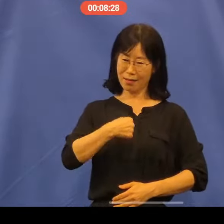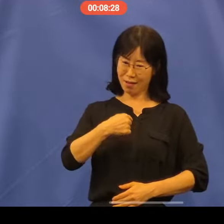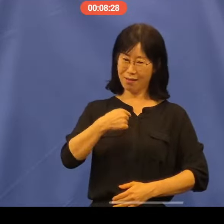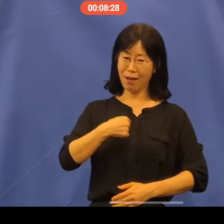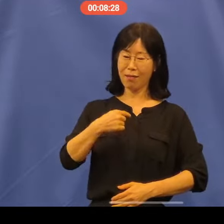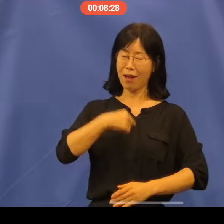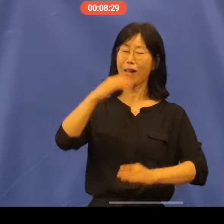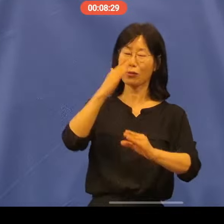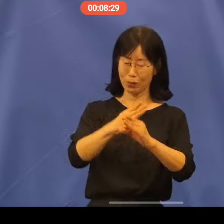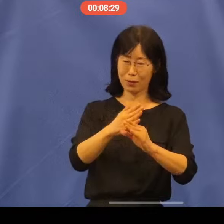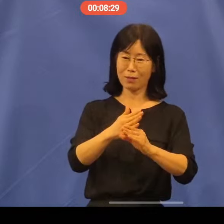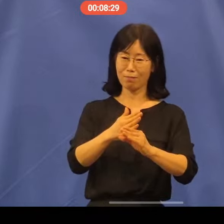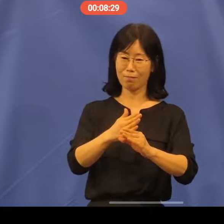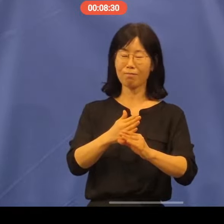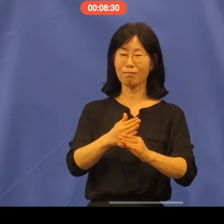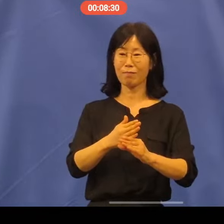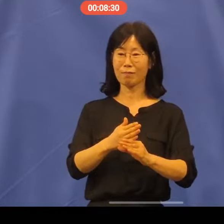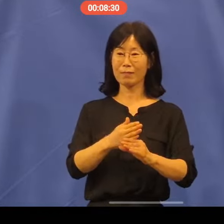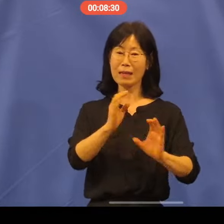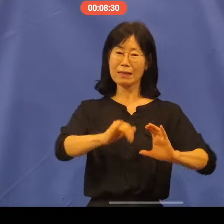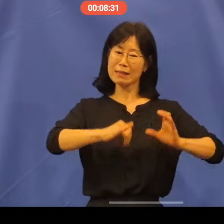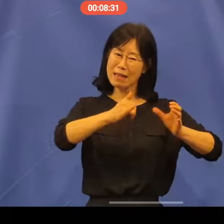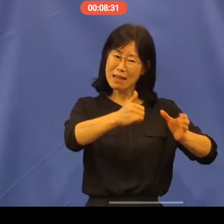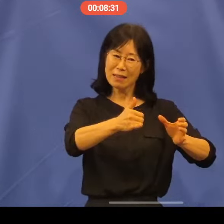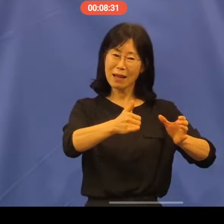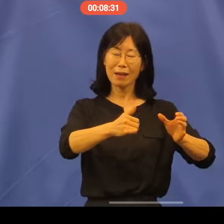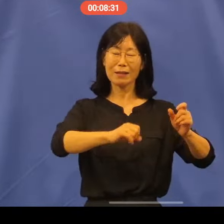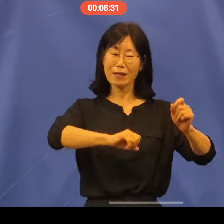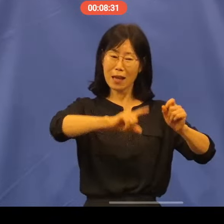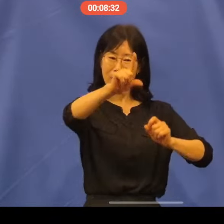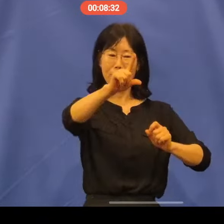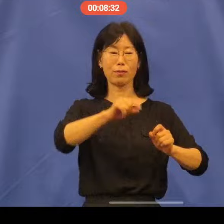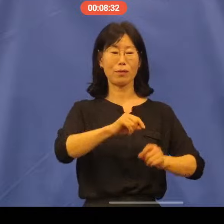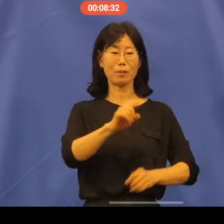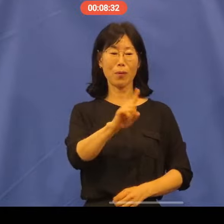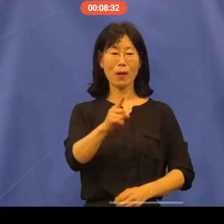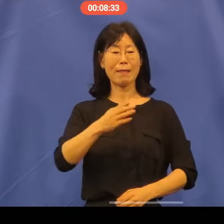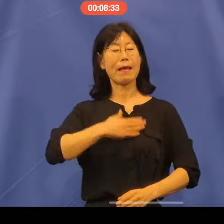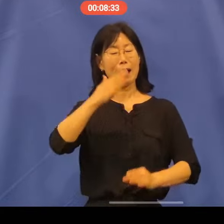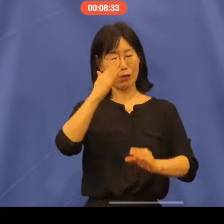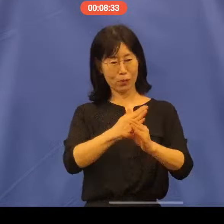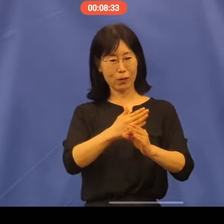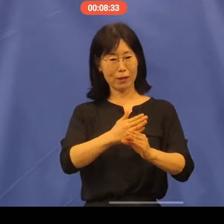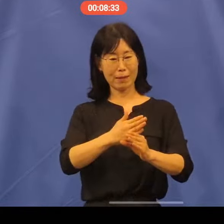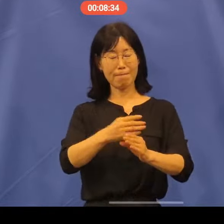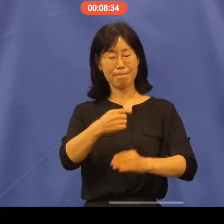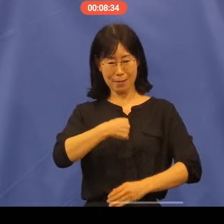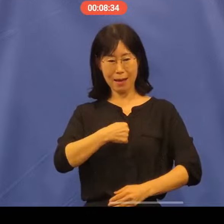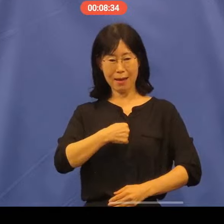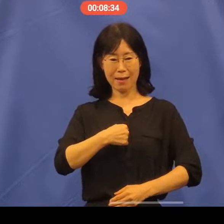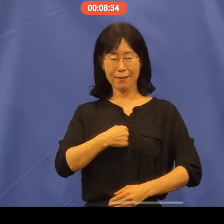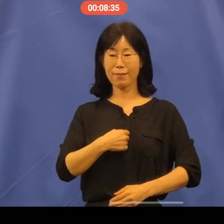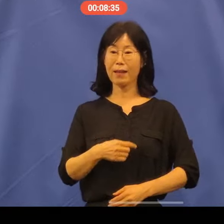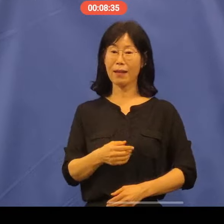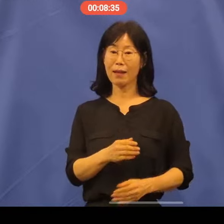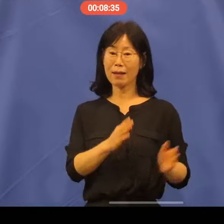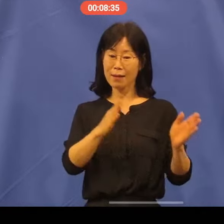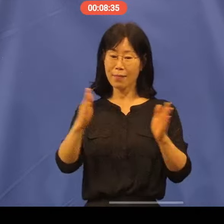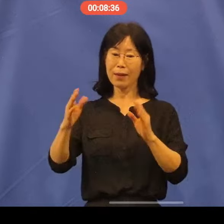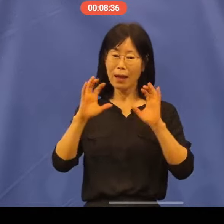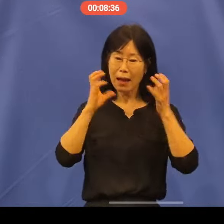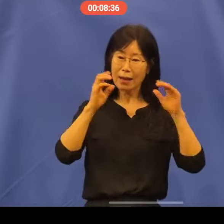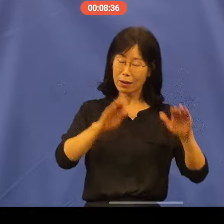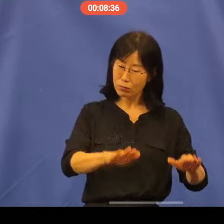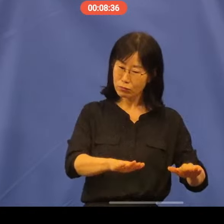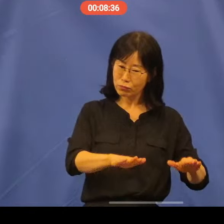예. 여러분 세상이 전부 다 그거예요. 자기 중심적 문화로 그런 거예요. 아이가 어릴 때부터